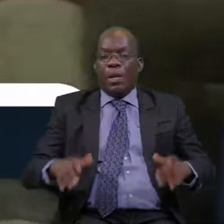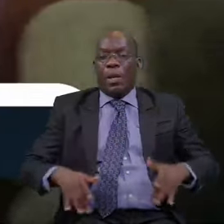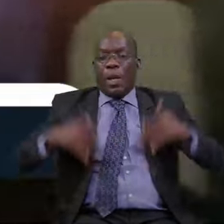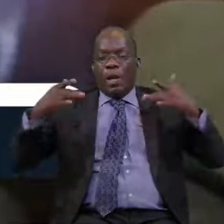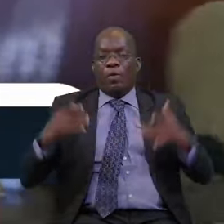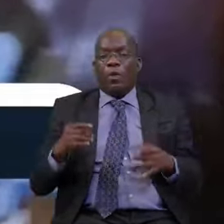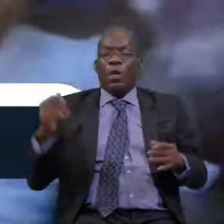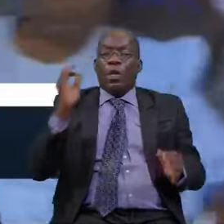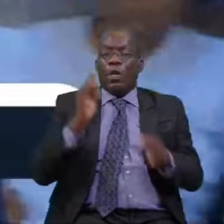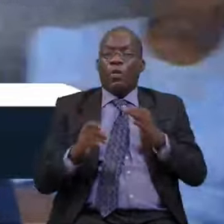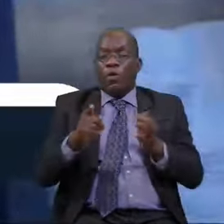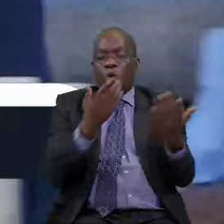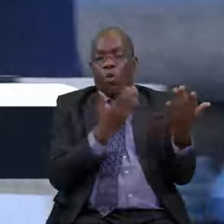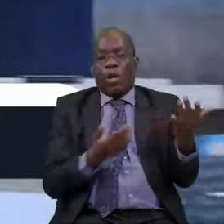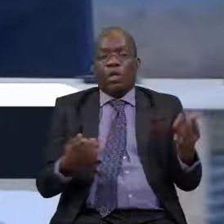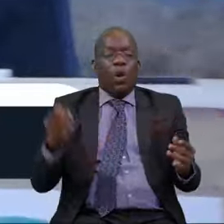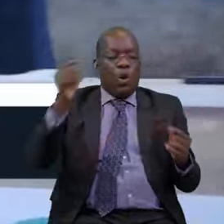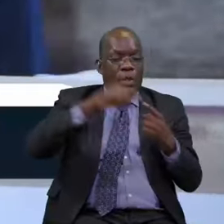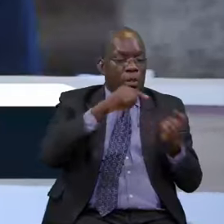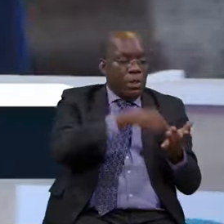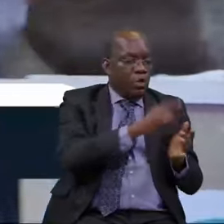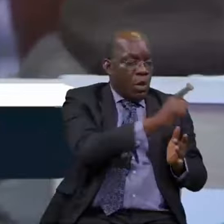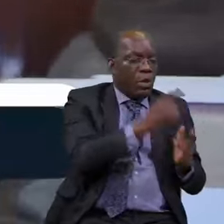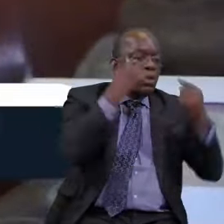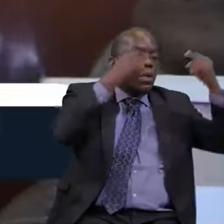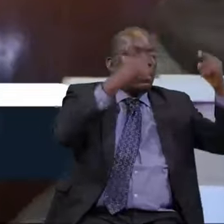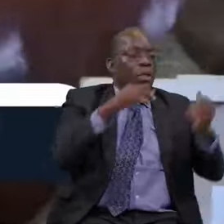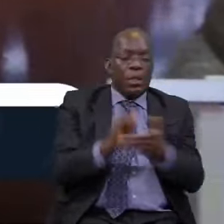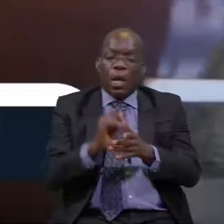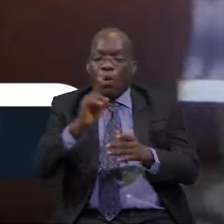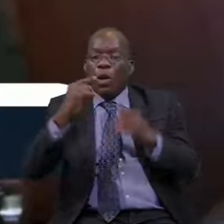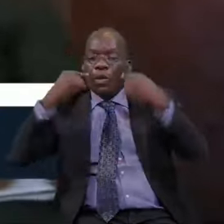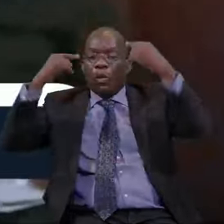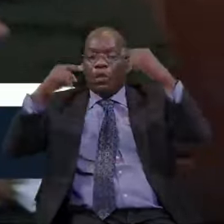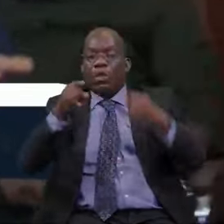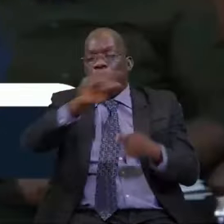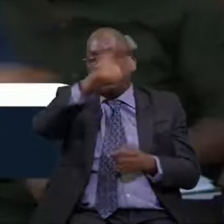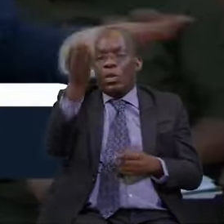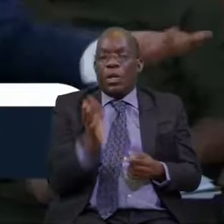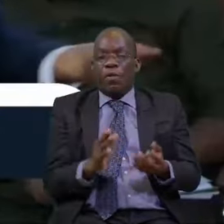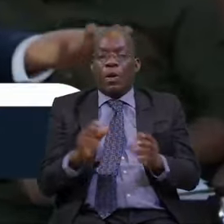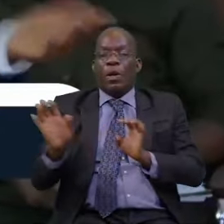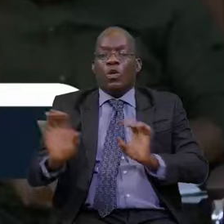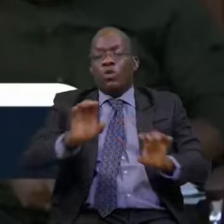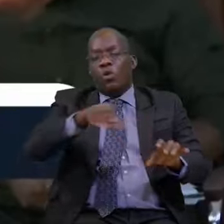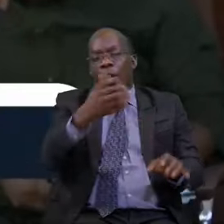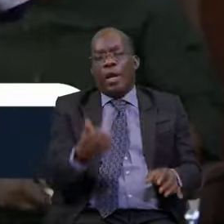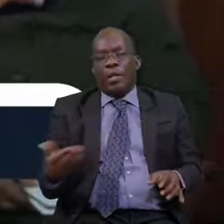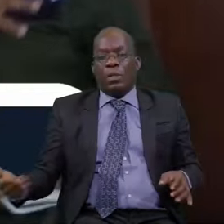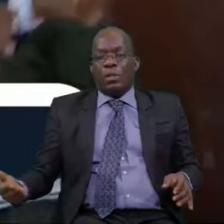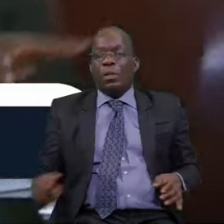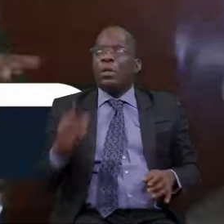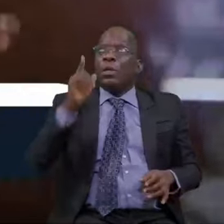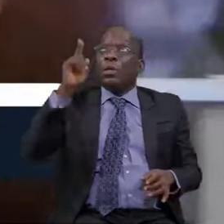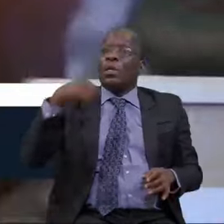une vie. Si vous attendez jusqu'à ce que celui-ci réussisse, que l'autre porte de fruit, vous n'allez jamais rien faire. Et il nous a